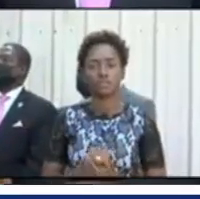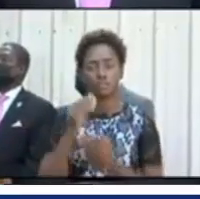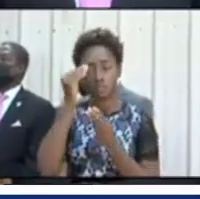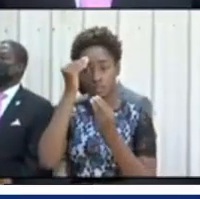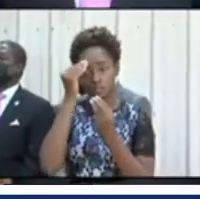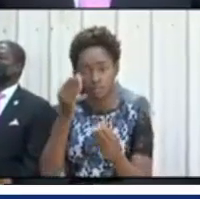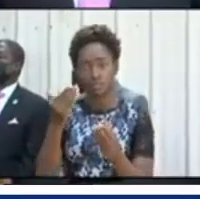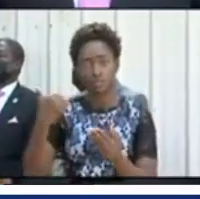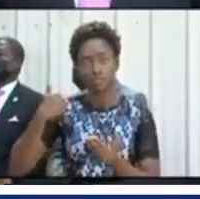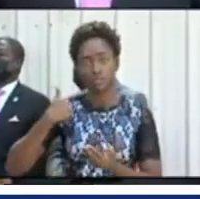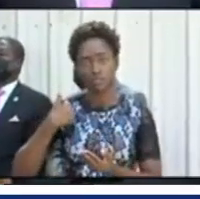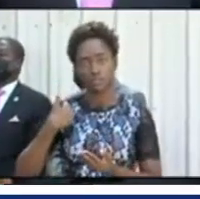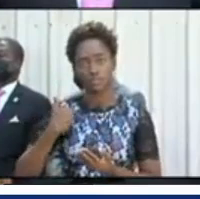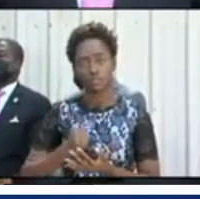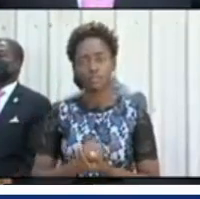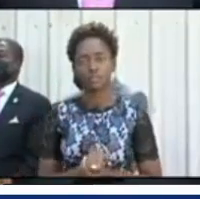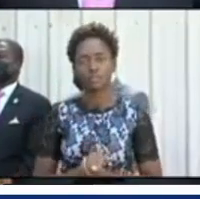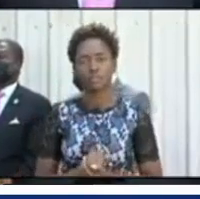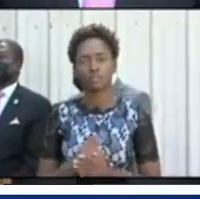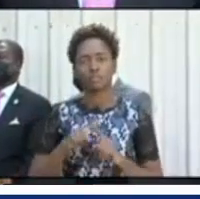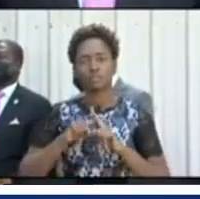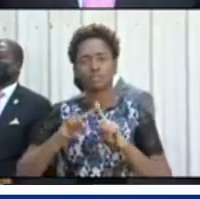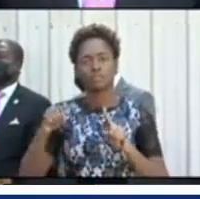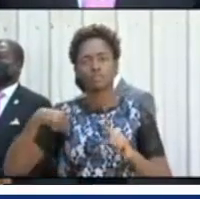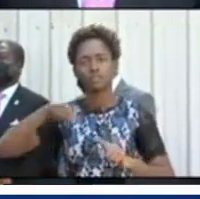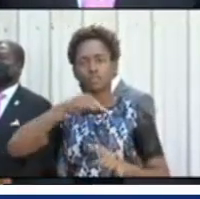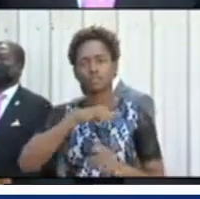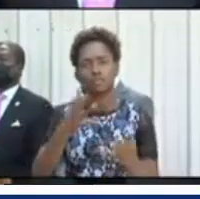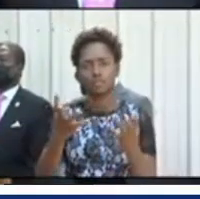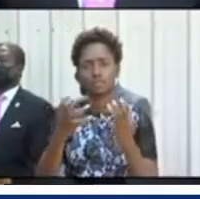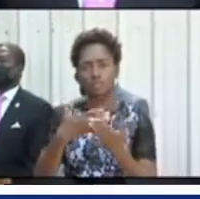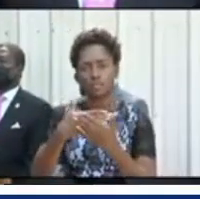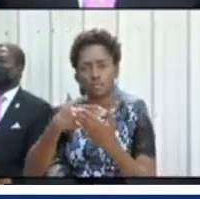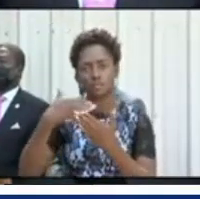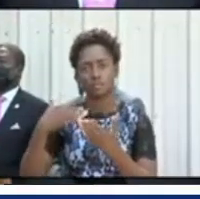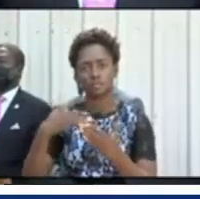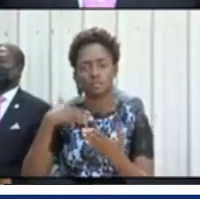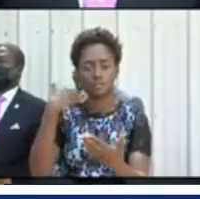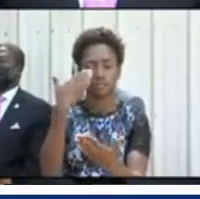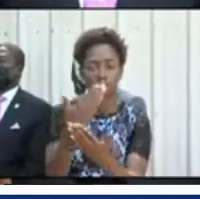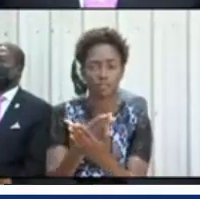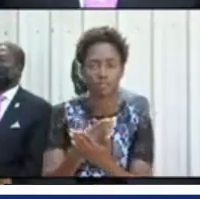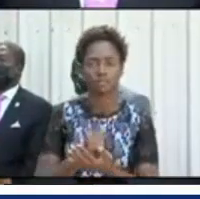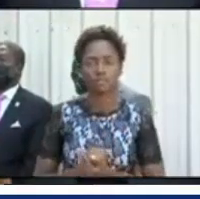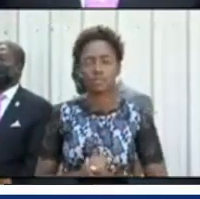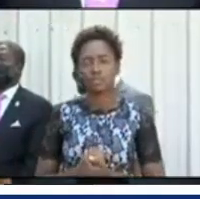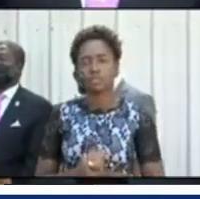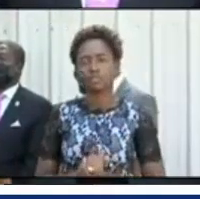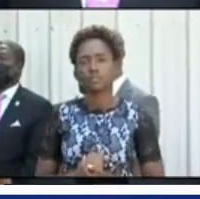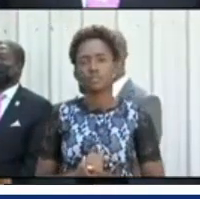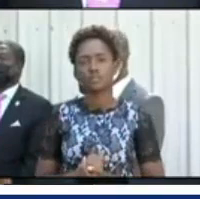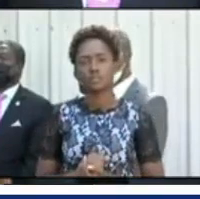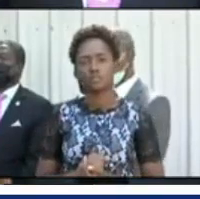d'informations que nous gagnons, mais nous voulons avant nous arriver